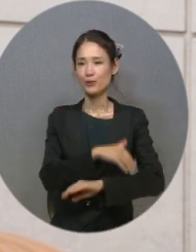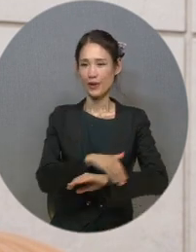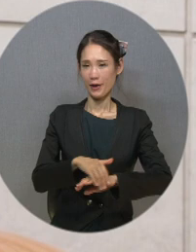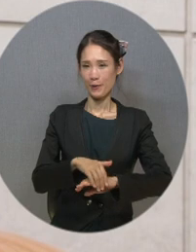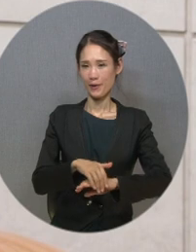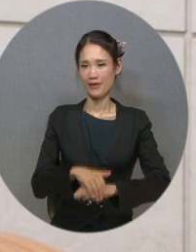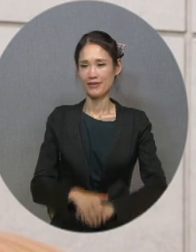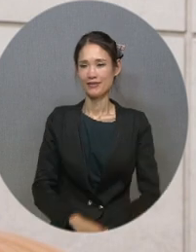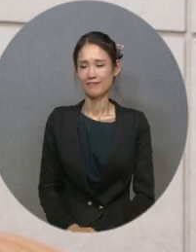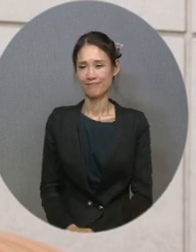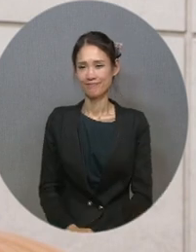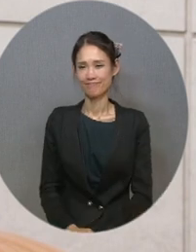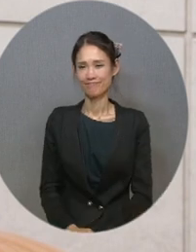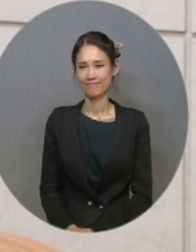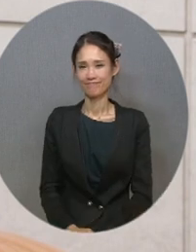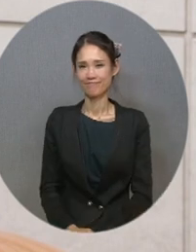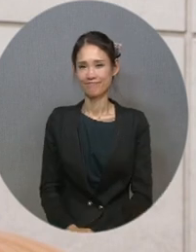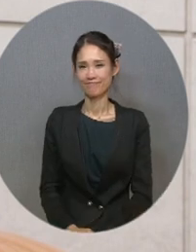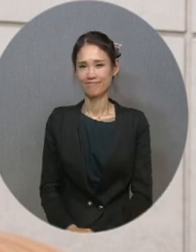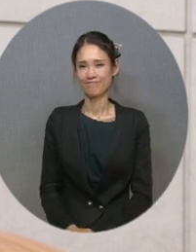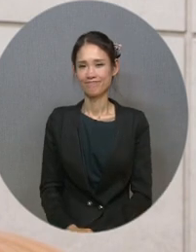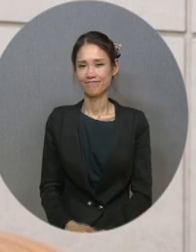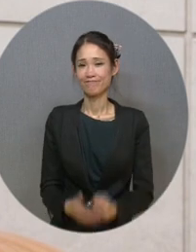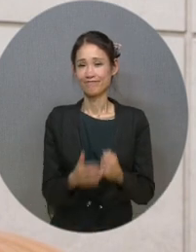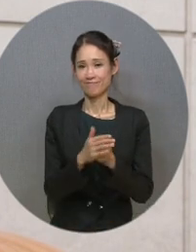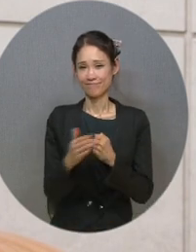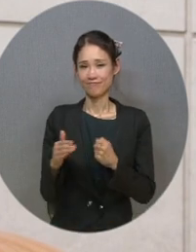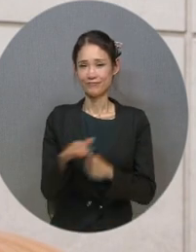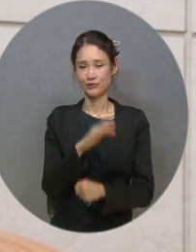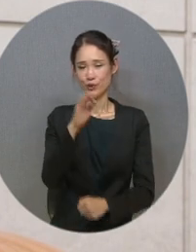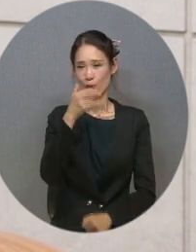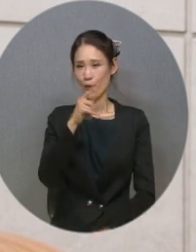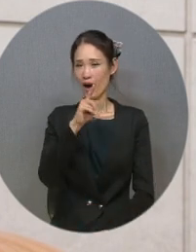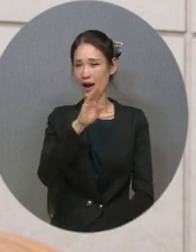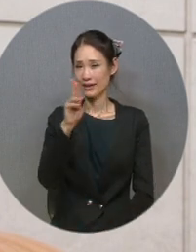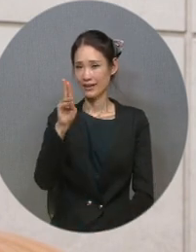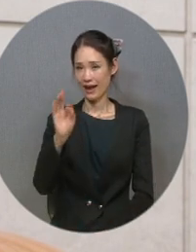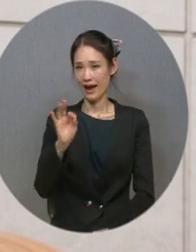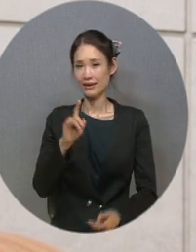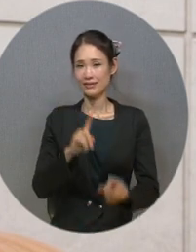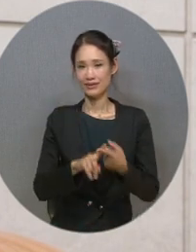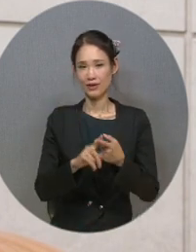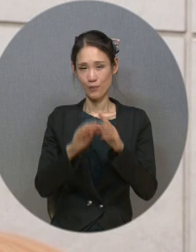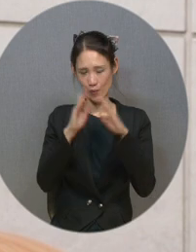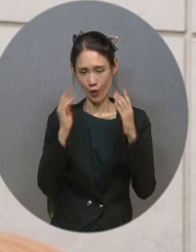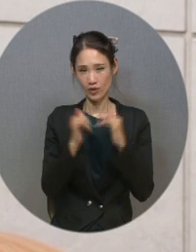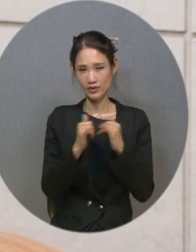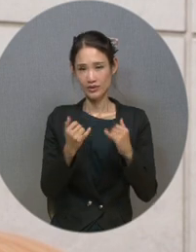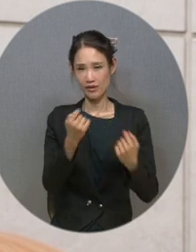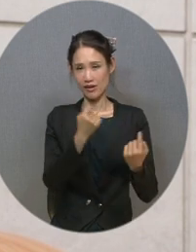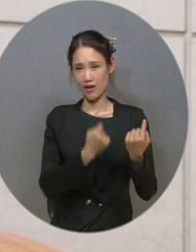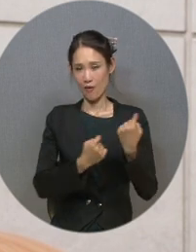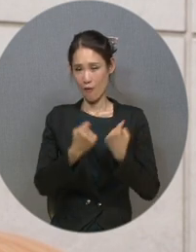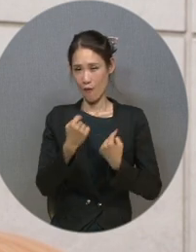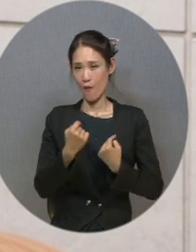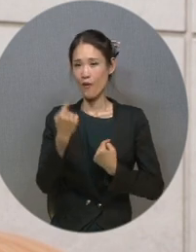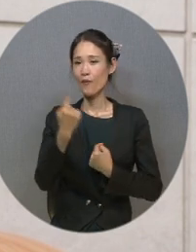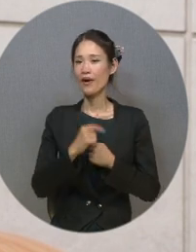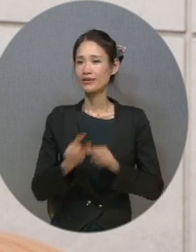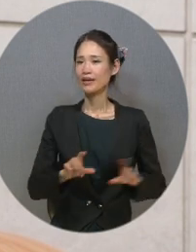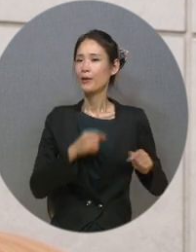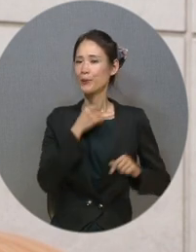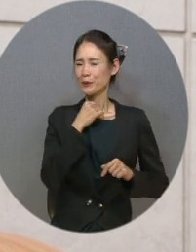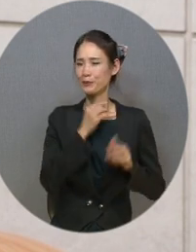전환할 계획입니다. 그래서 우리 광양을 모든 사람들이 들어와 살고 싶은